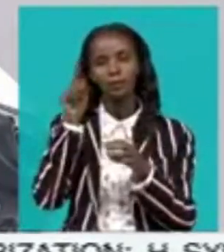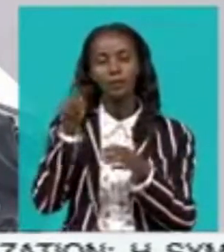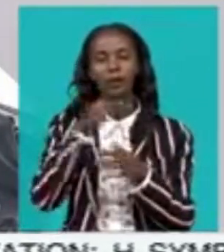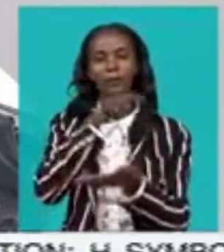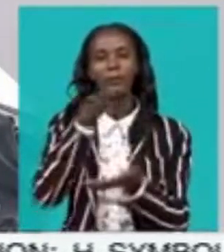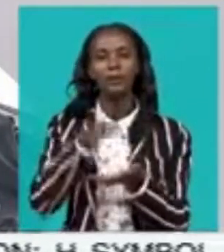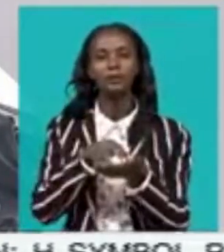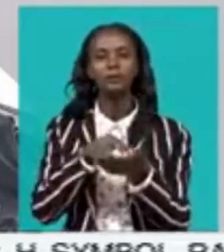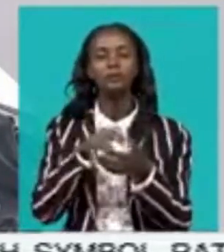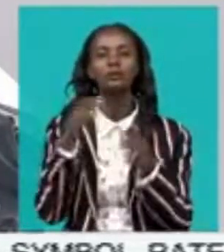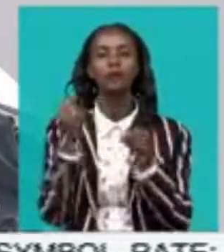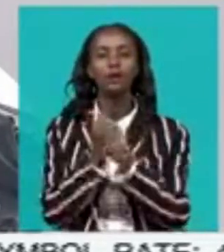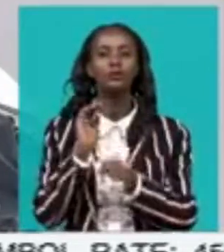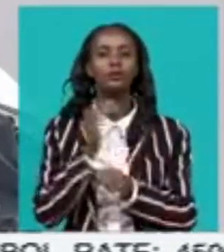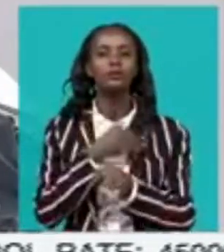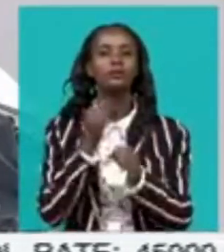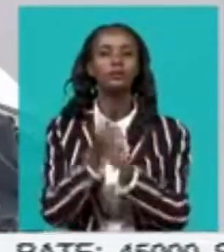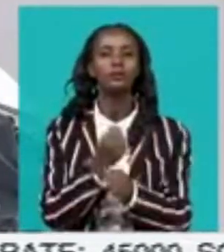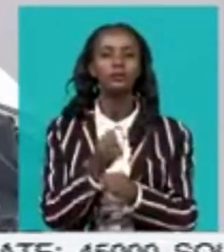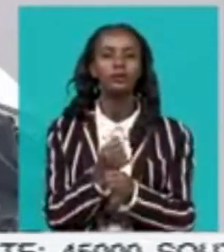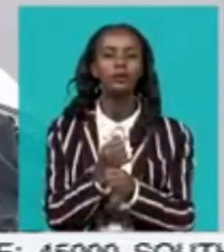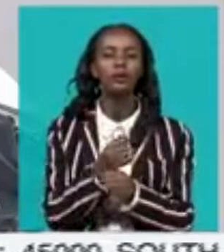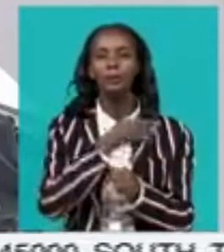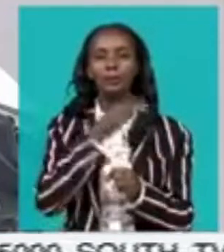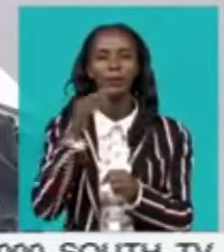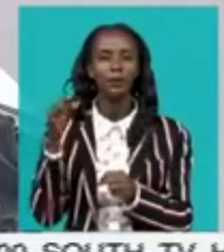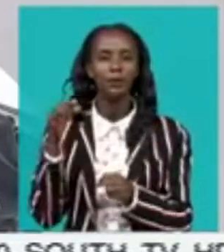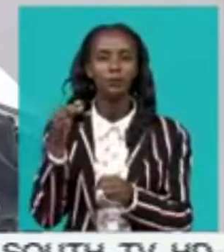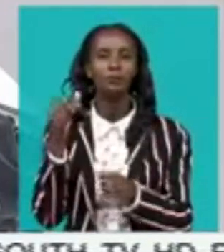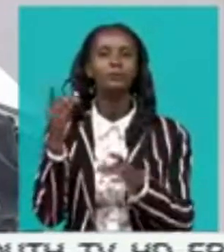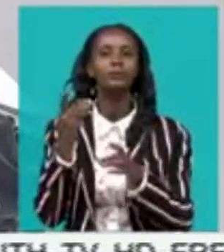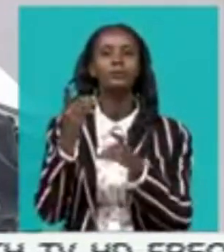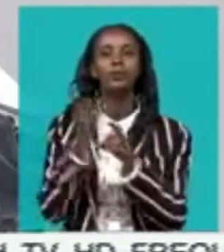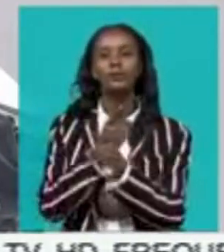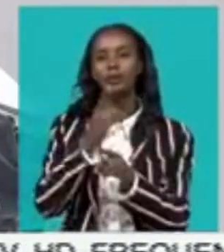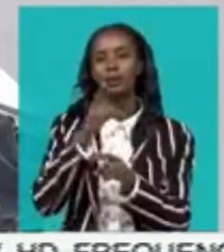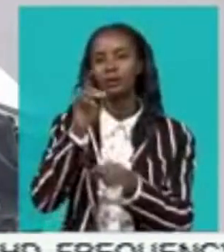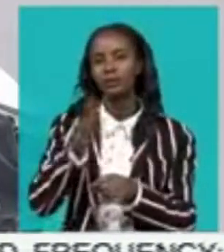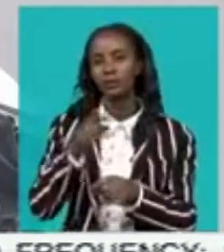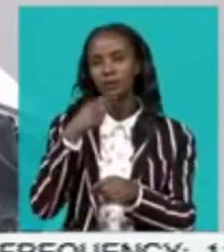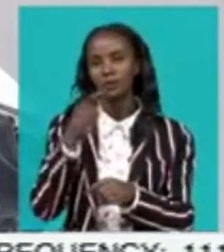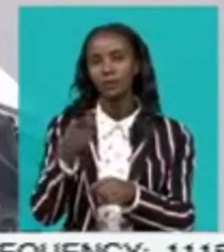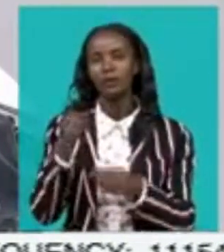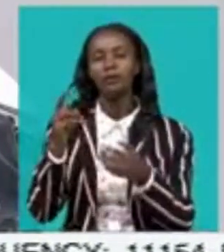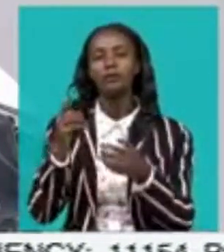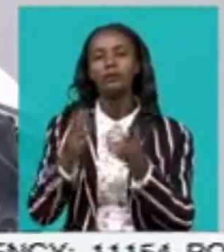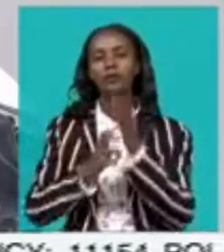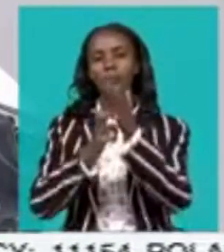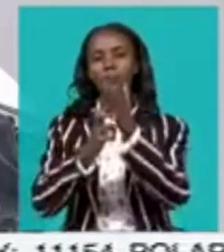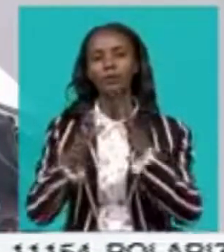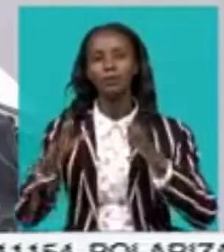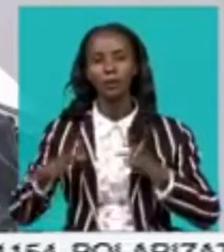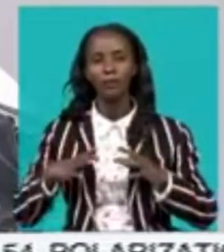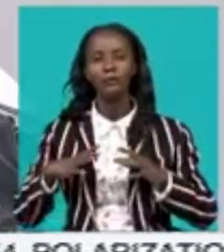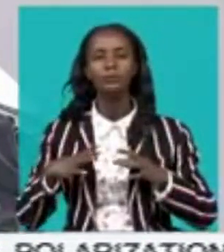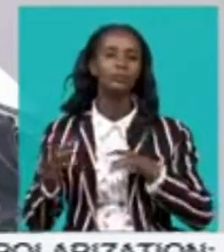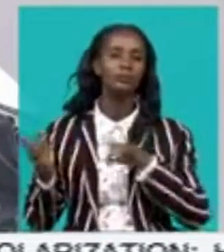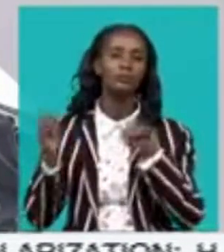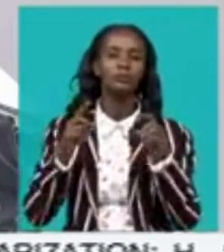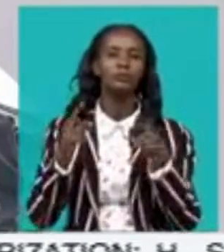ማዕቀፍ አይተን ስራዎቻችን የምንሰራበት መንገድ በደንብ መፍጠር ያስፈልጋል የሚለው ነገር ተሳፋሪው ለበዓል የሚመጣውም አካል